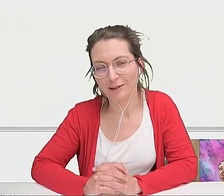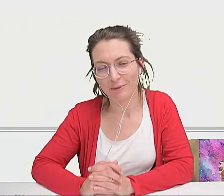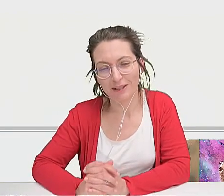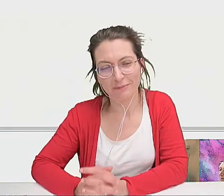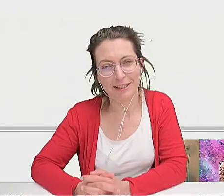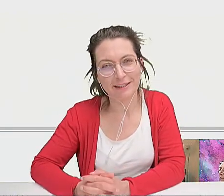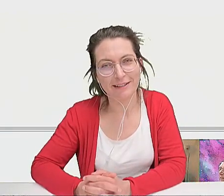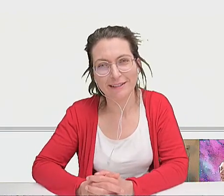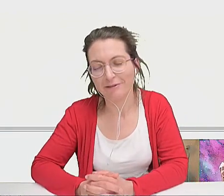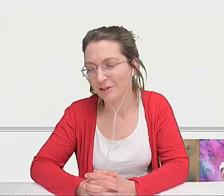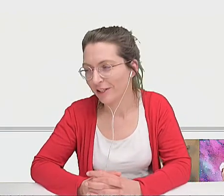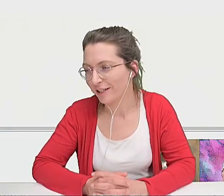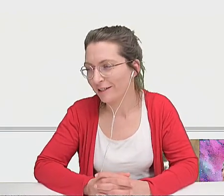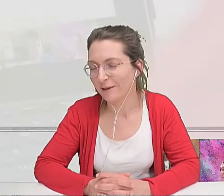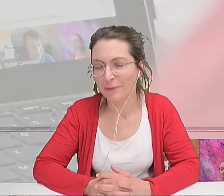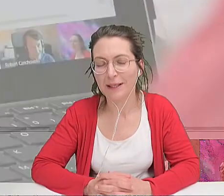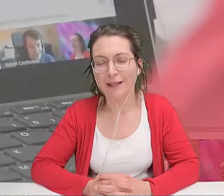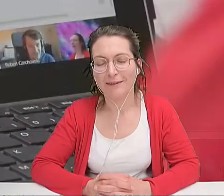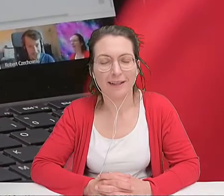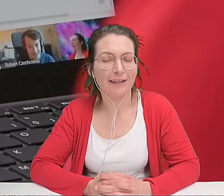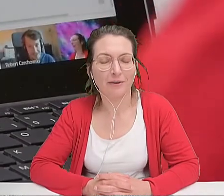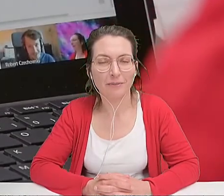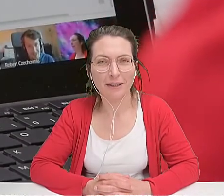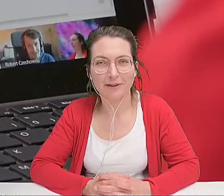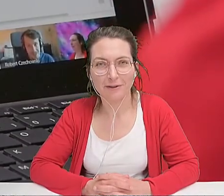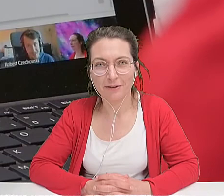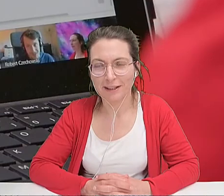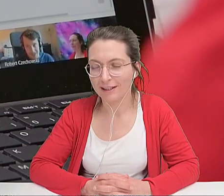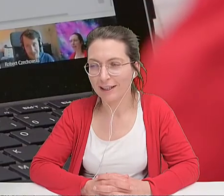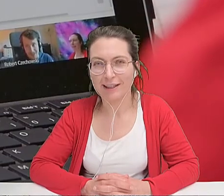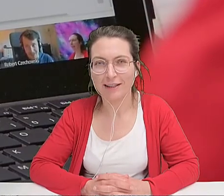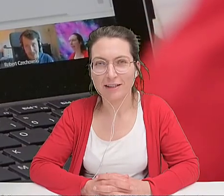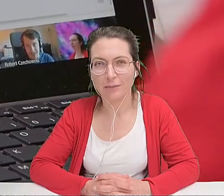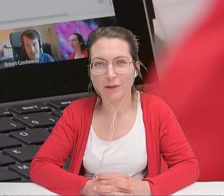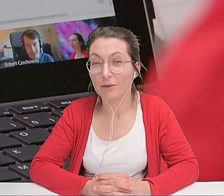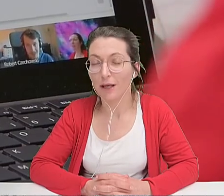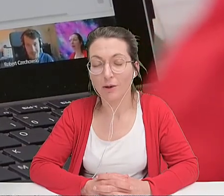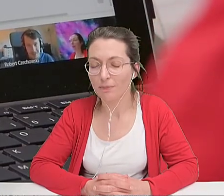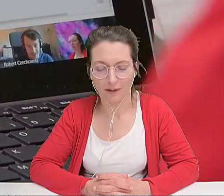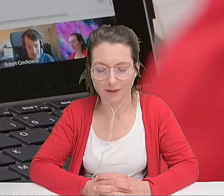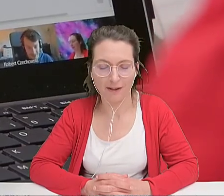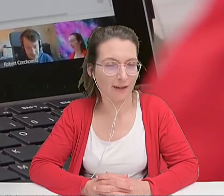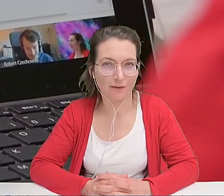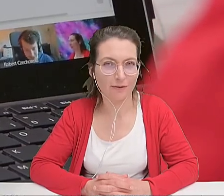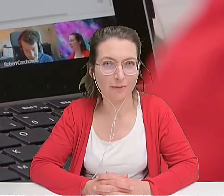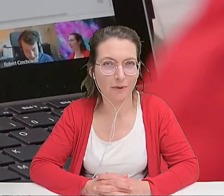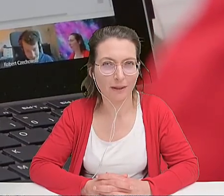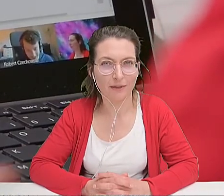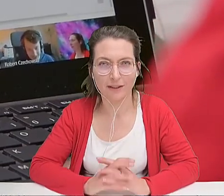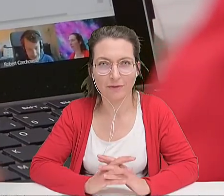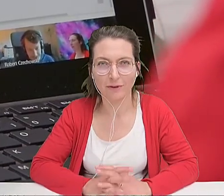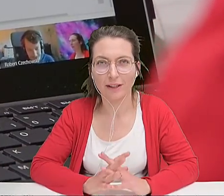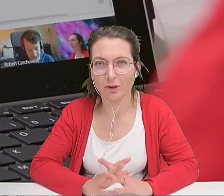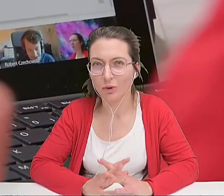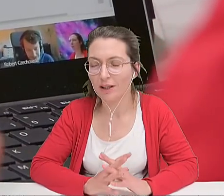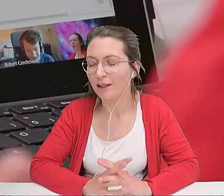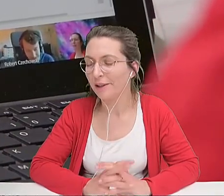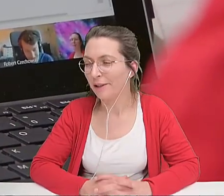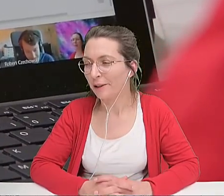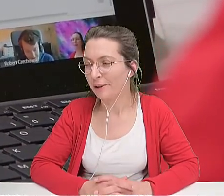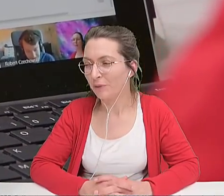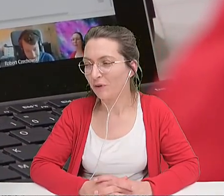unsere Programmierinitiative gestartet haben. Sage ich ja auch immer ganz offen und ganz ehrlich, hatte ich selber auch überhaupt gar keine Ahnung vom Programmieren, also wirklich